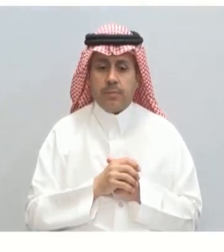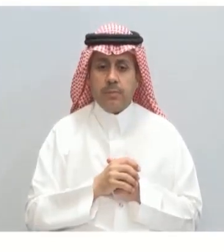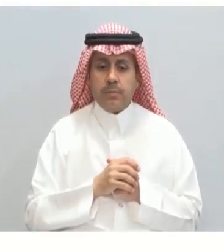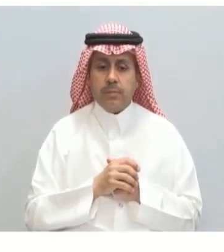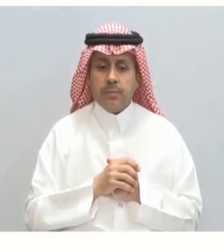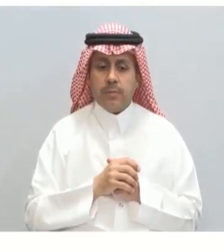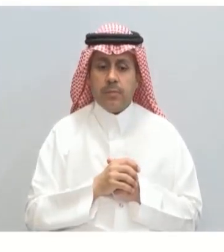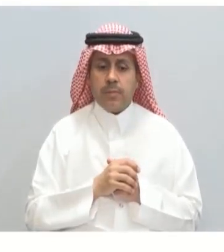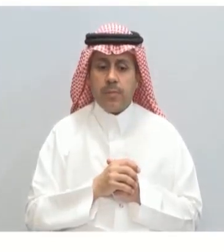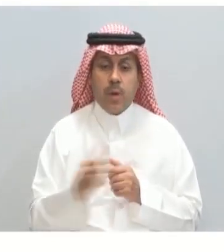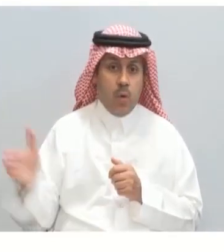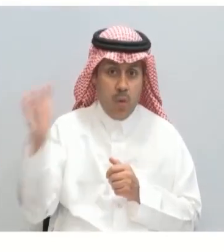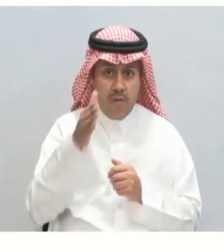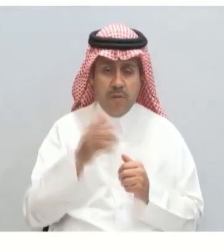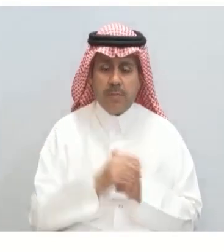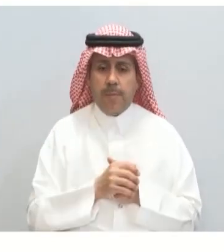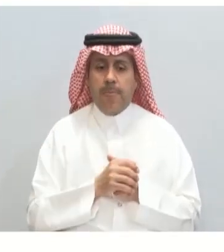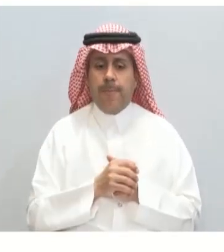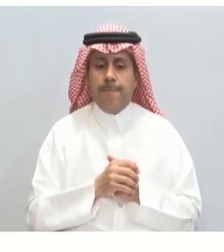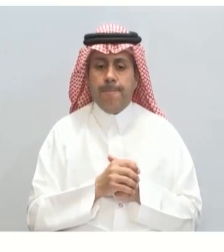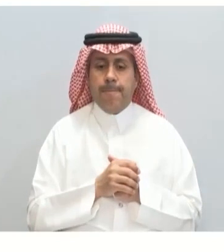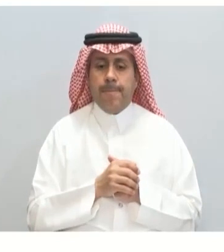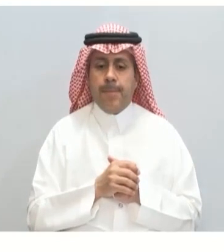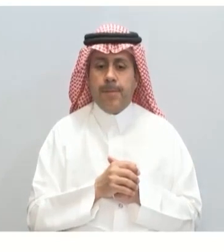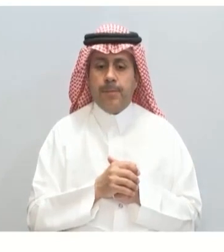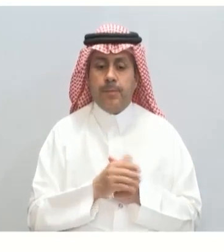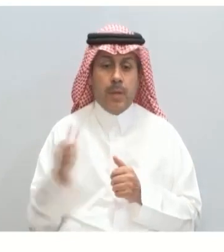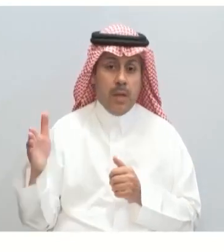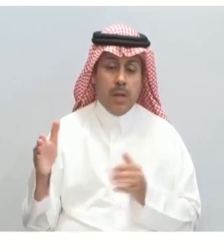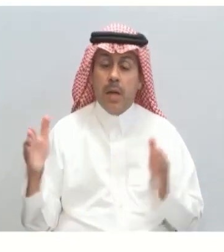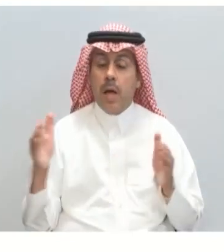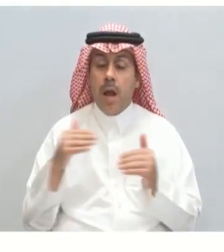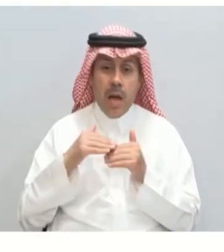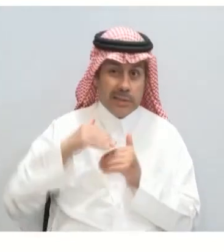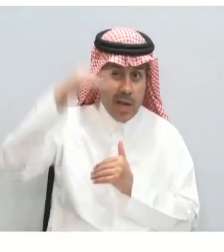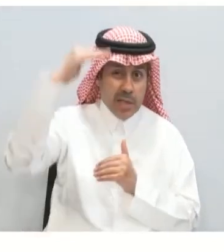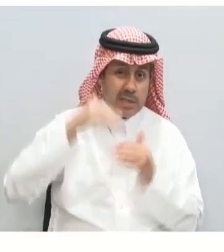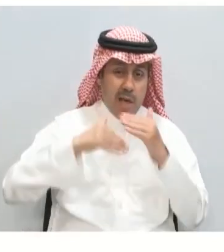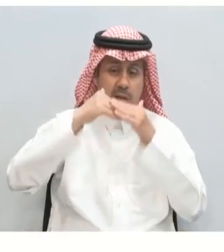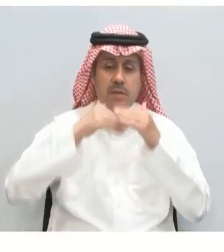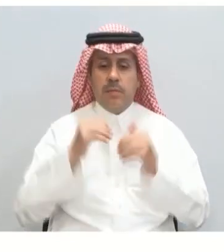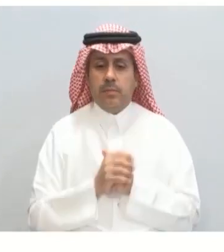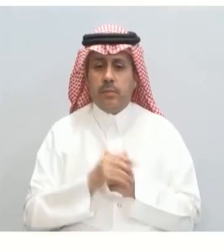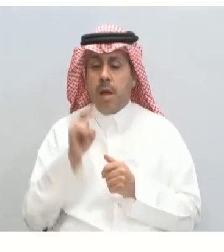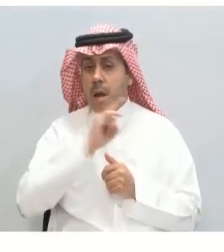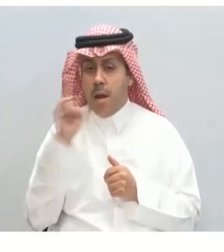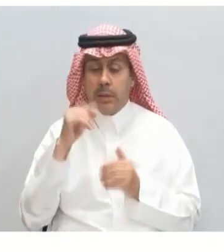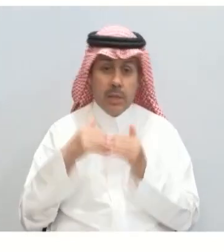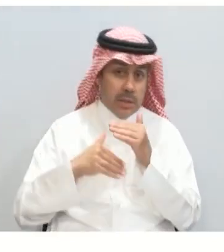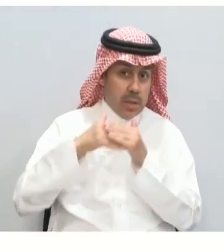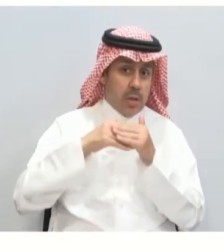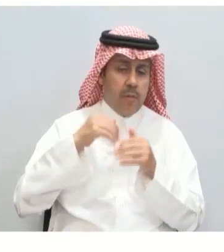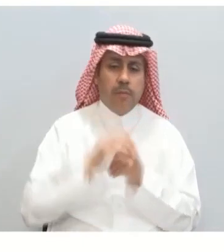10000 سنضيف بعد ذلك ايضا نضيف الحد الاقصى ب 5 لابد ان لا تزيد